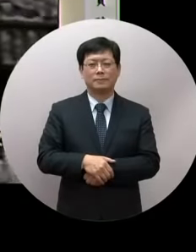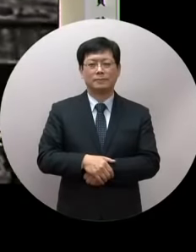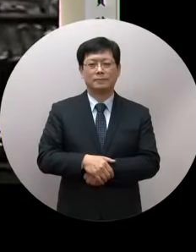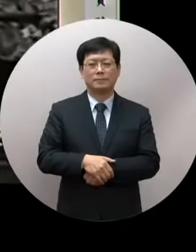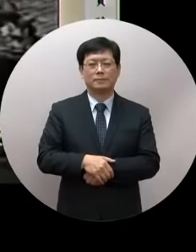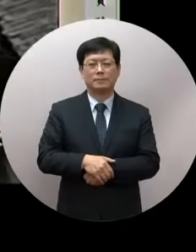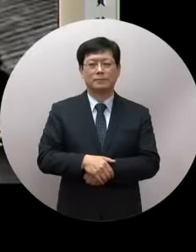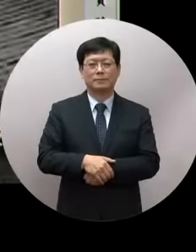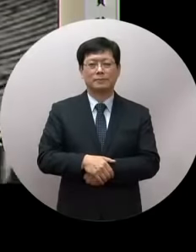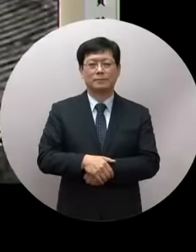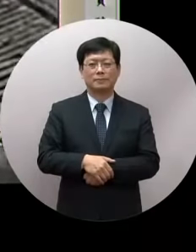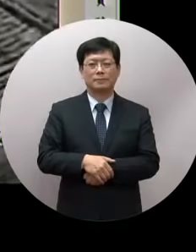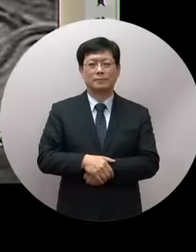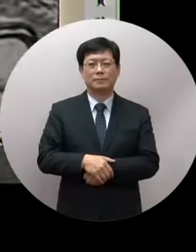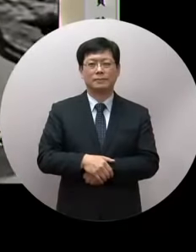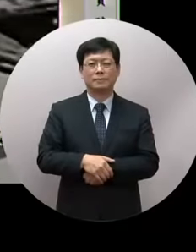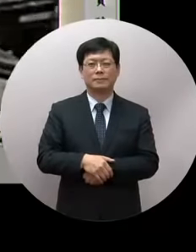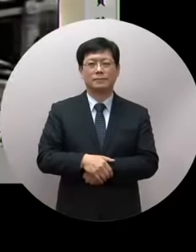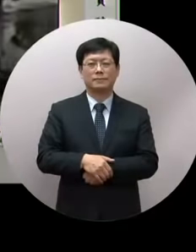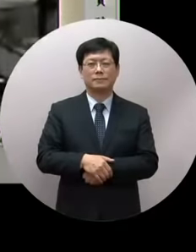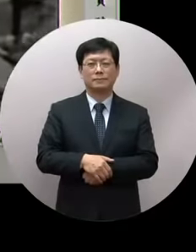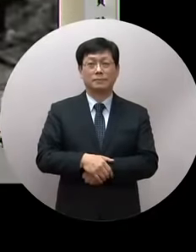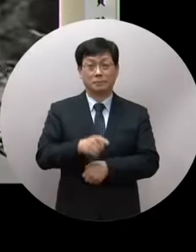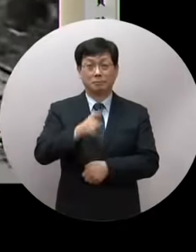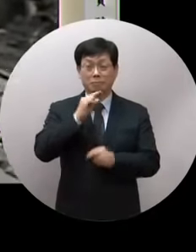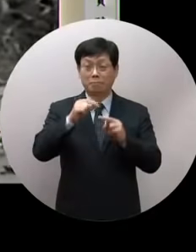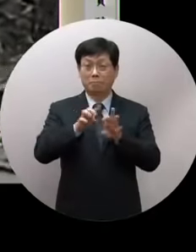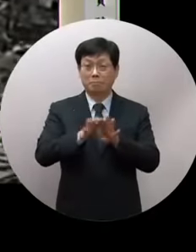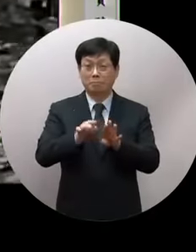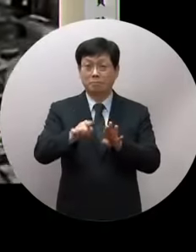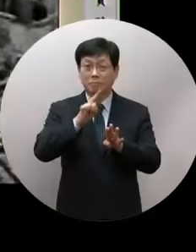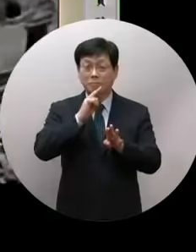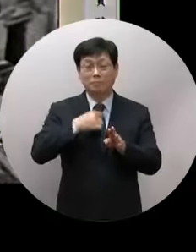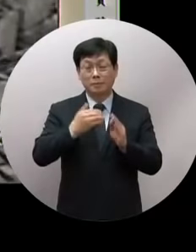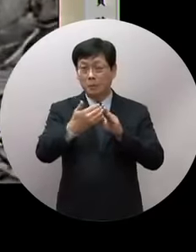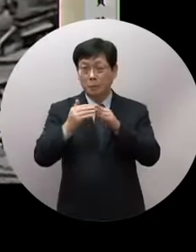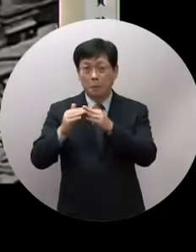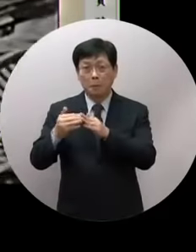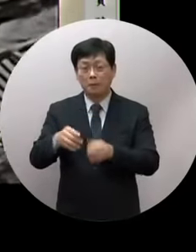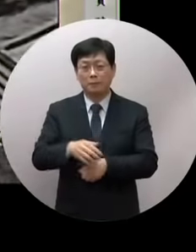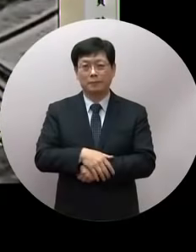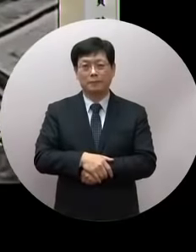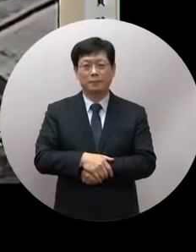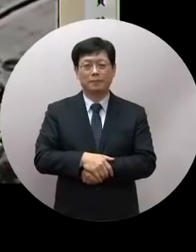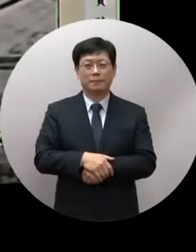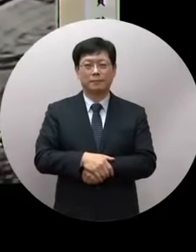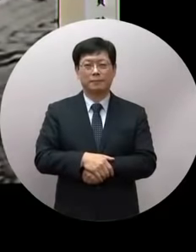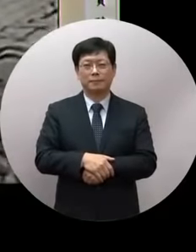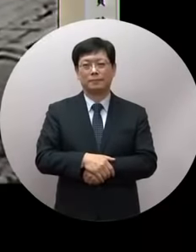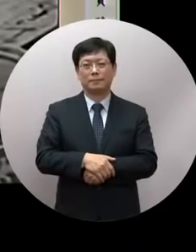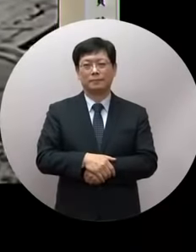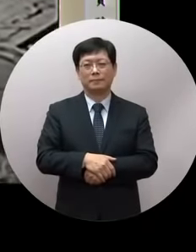But home to 45,000 free men. 这是基本的那个民居哈。